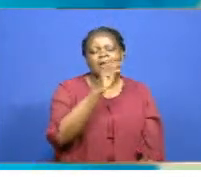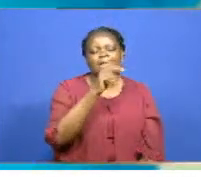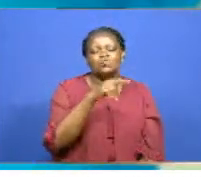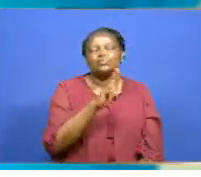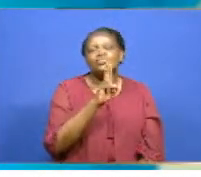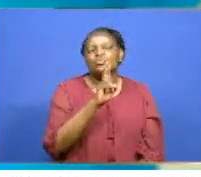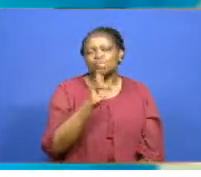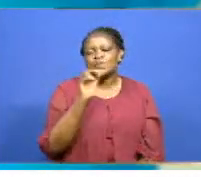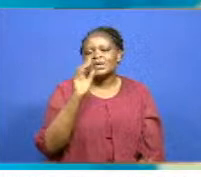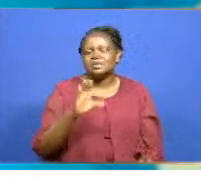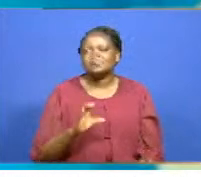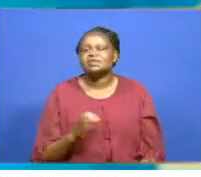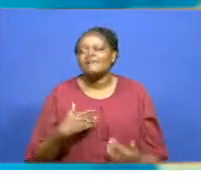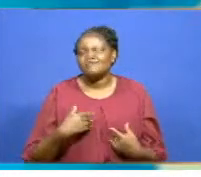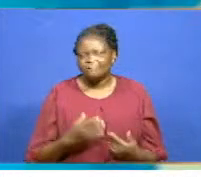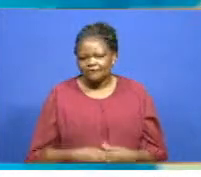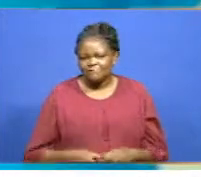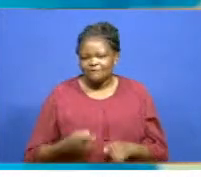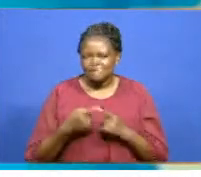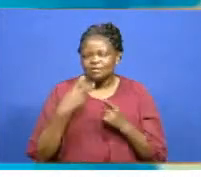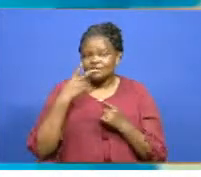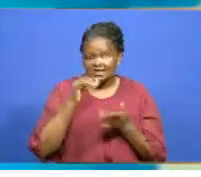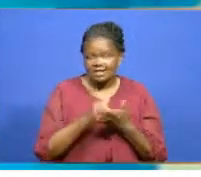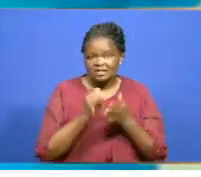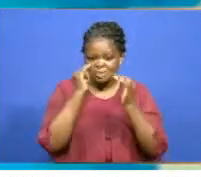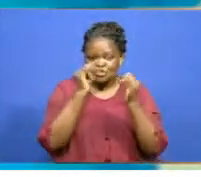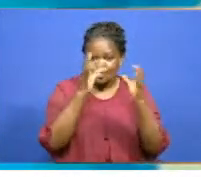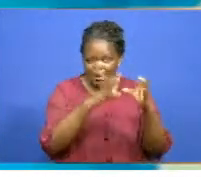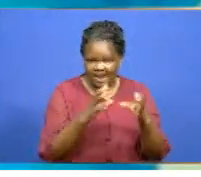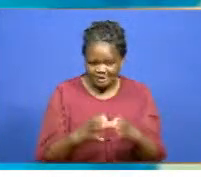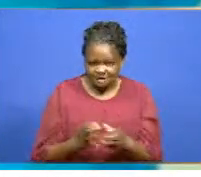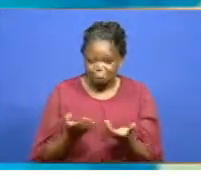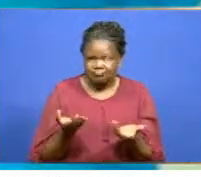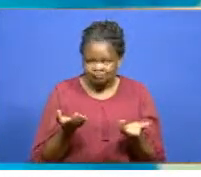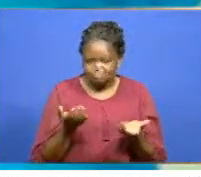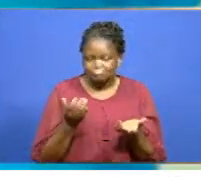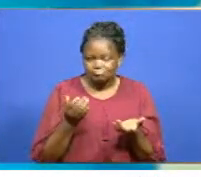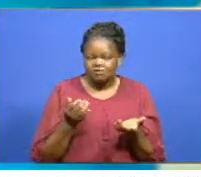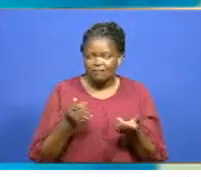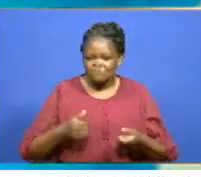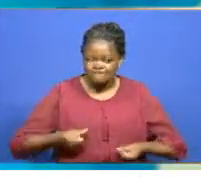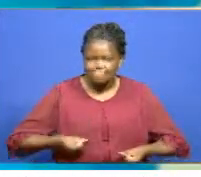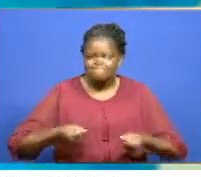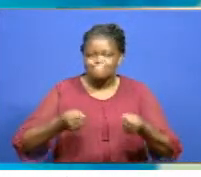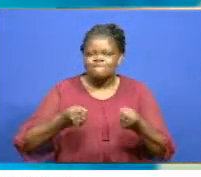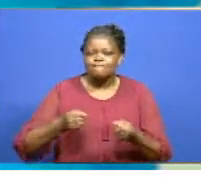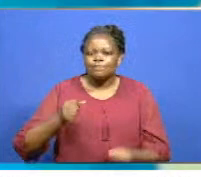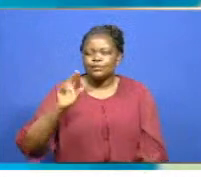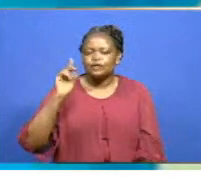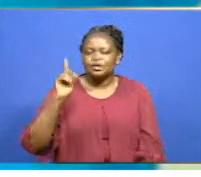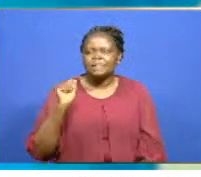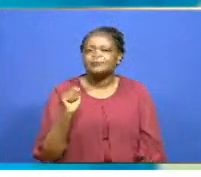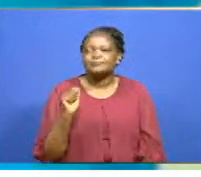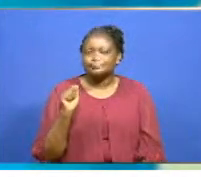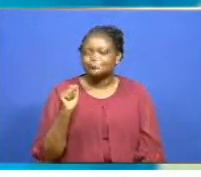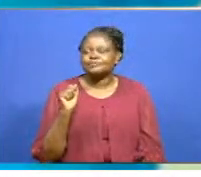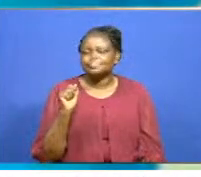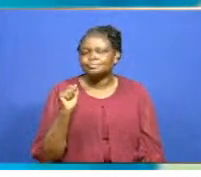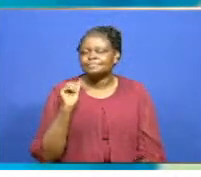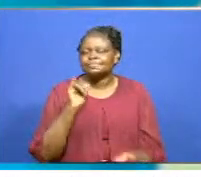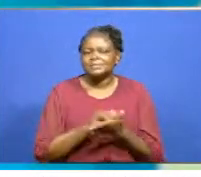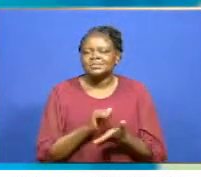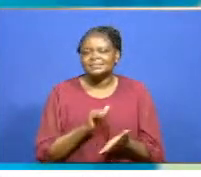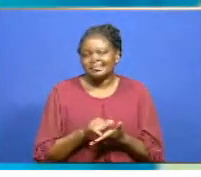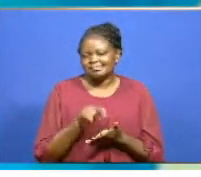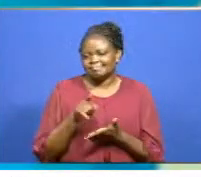kuretain. But then again tumeona hiki chama kipya ambacho ni cha Wilbaro, hiki chama cha UDA ambacho